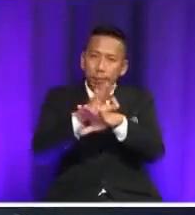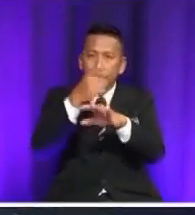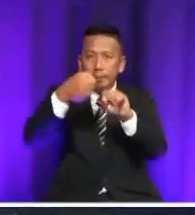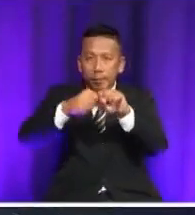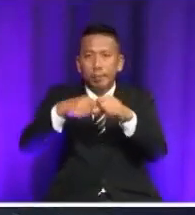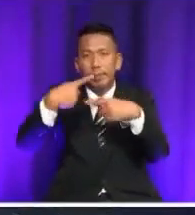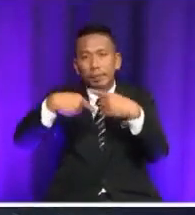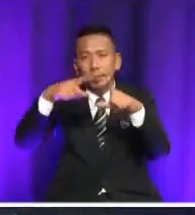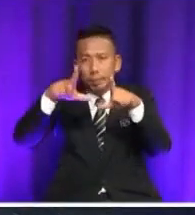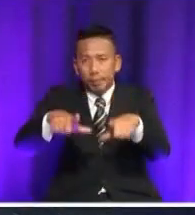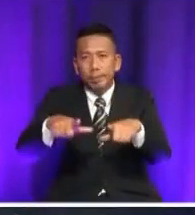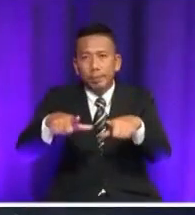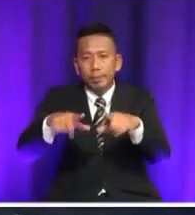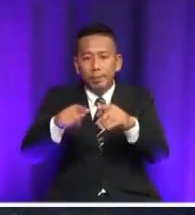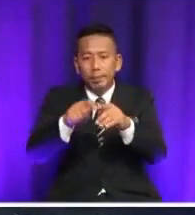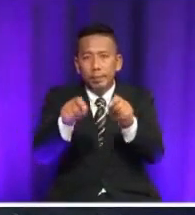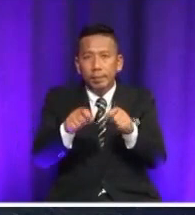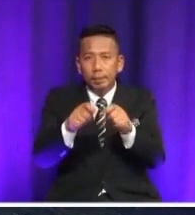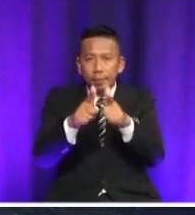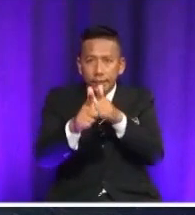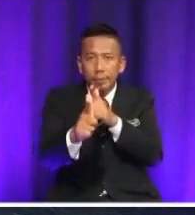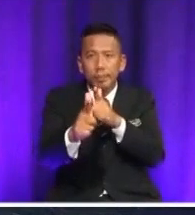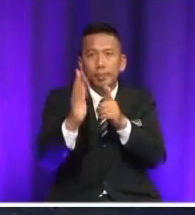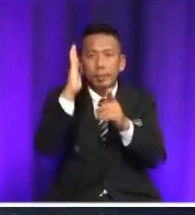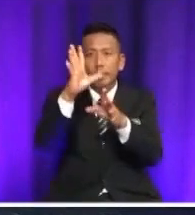terletak di tempat yang lurus